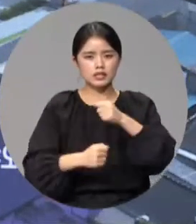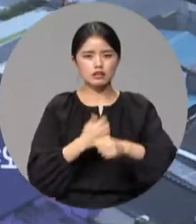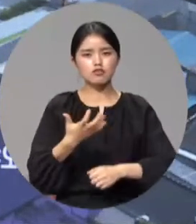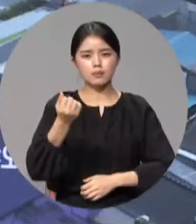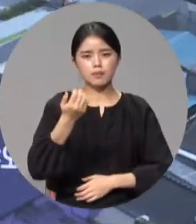있습니다